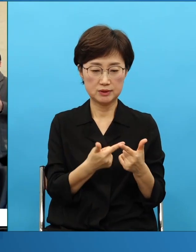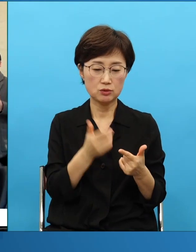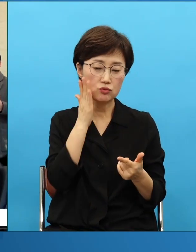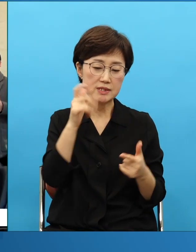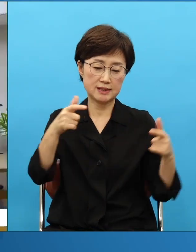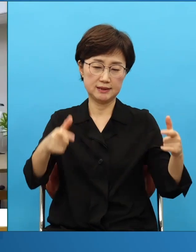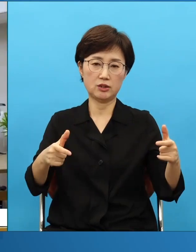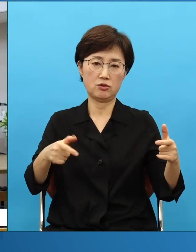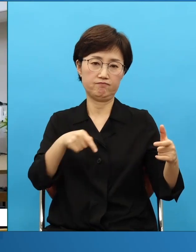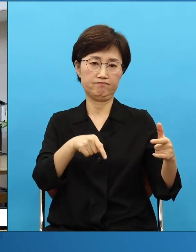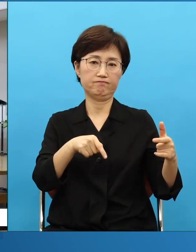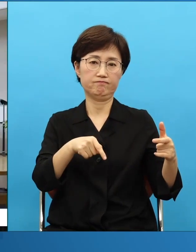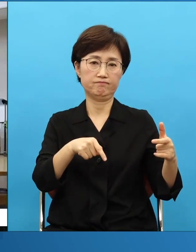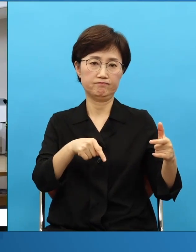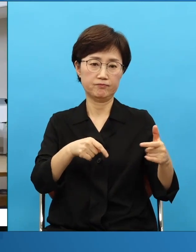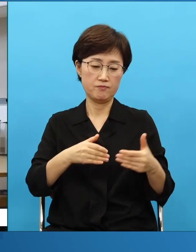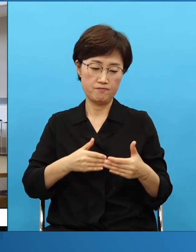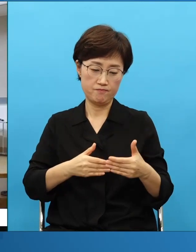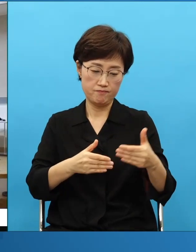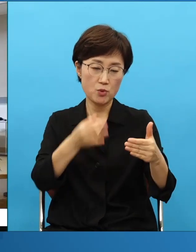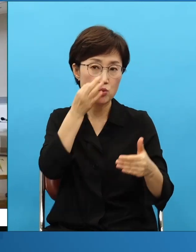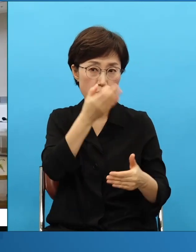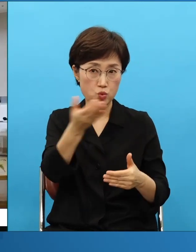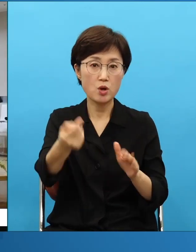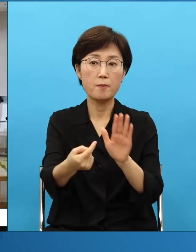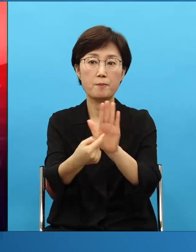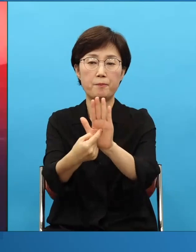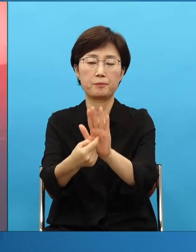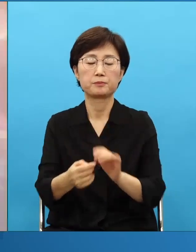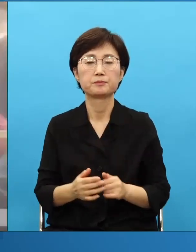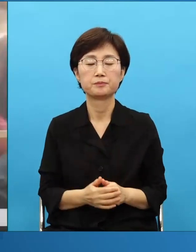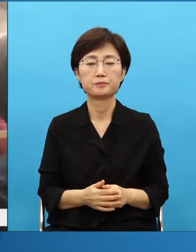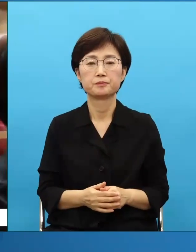울산지회를 중심으로 그 여정이 펼쳐졌습니다.